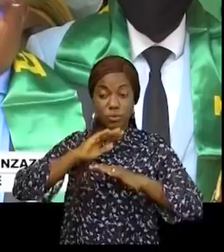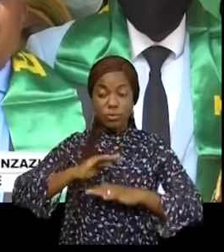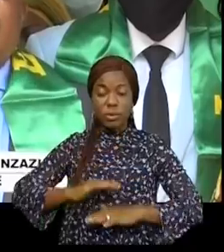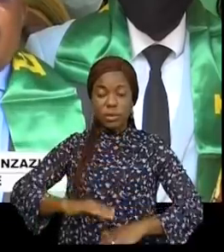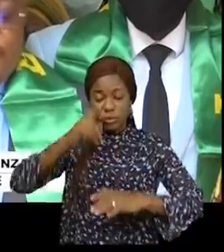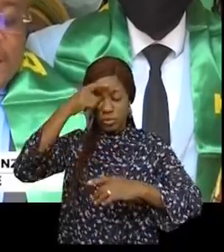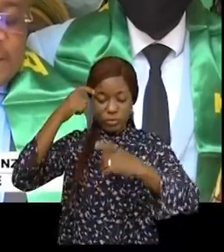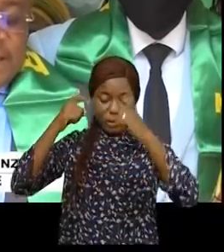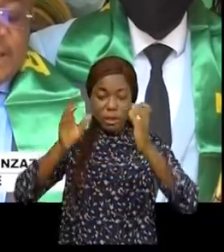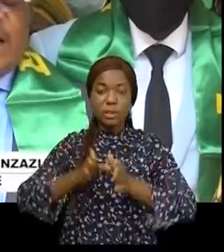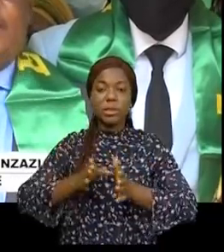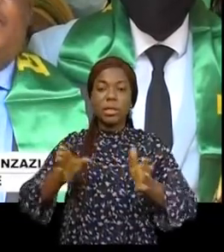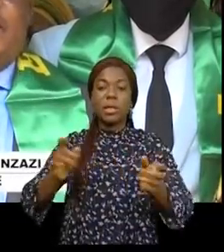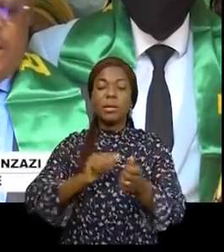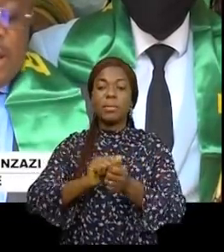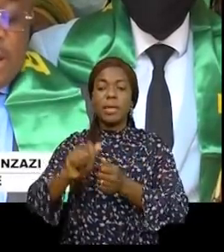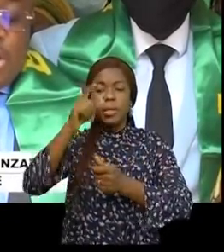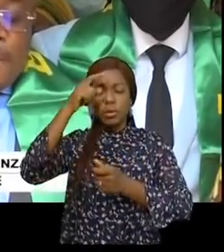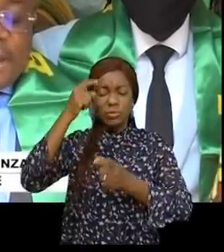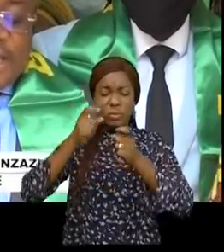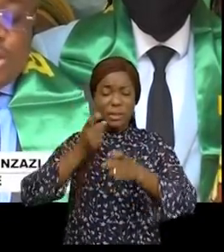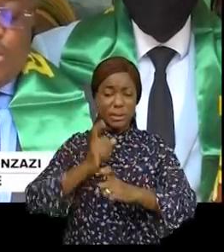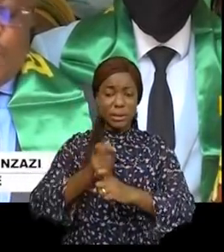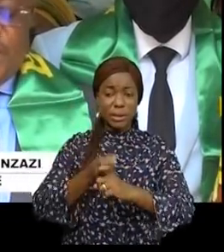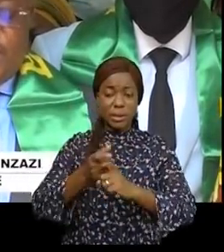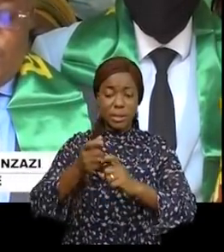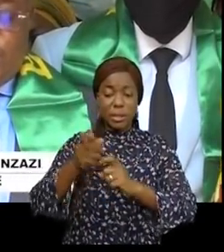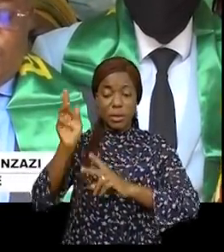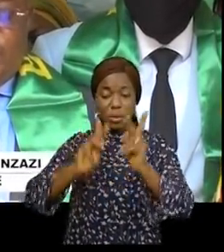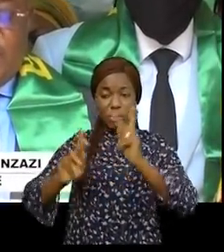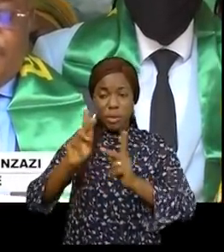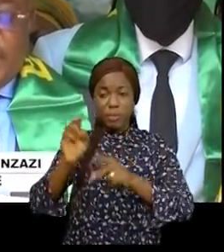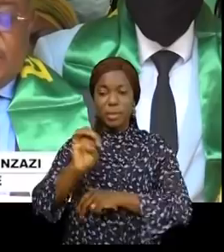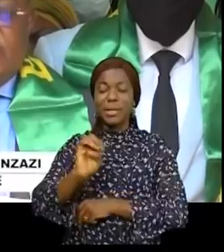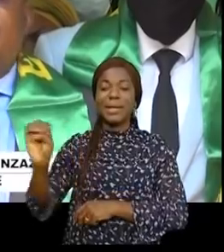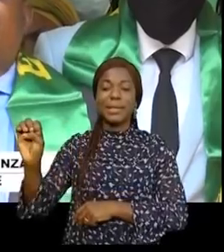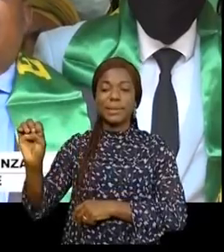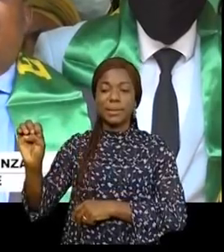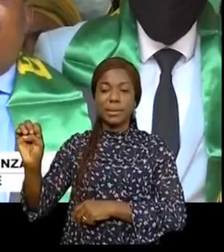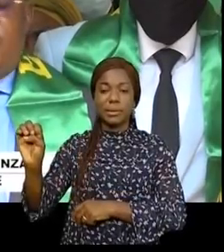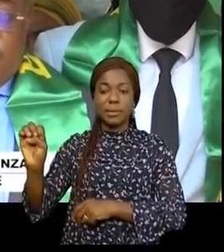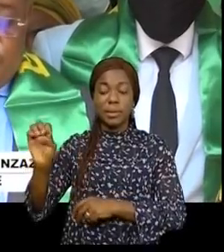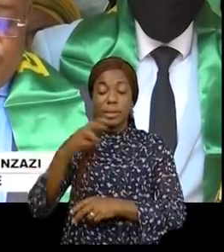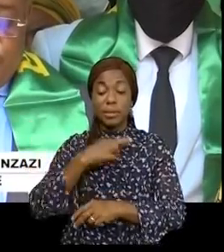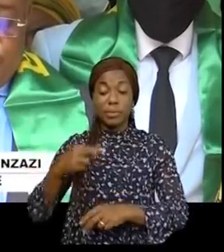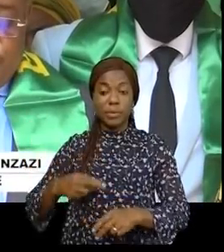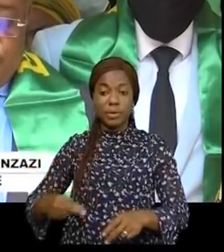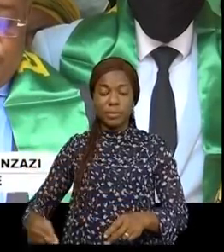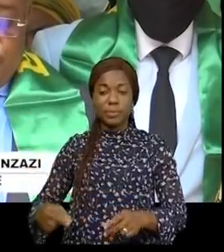souffrance générée par cette calamité auprès de nos compatriotes de cette partie de la République.